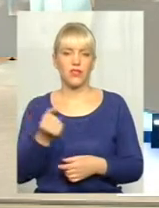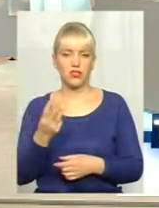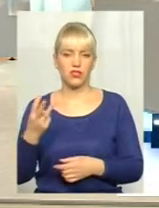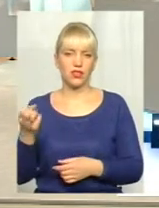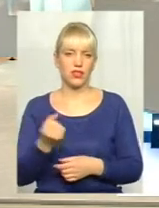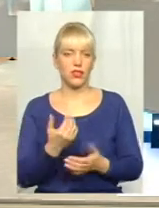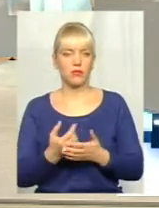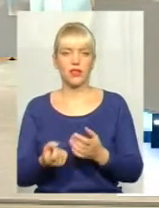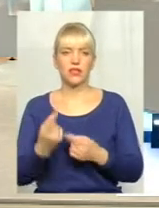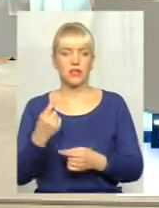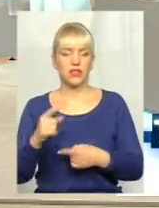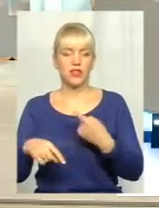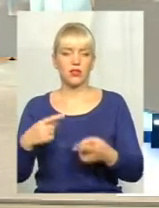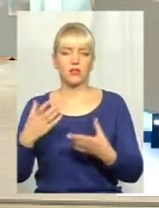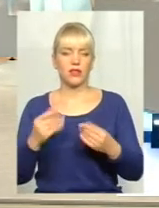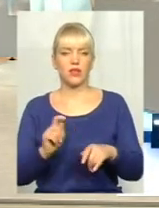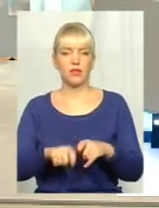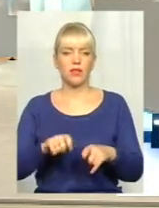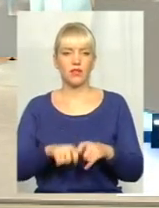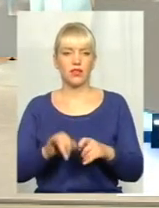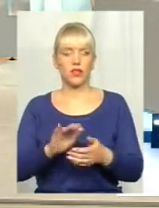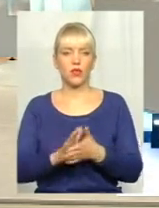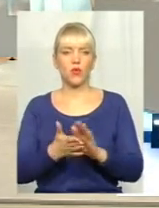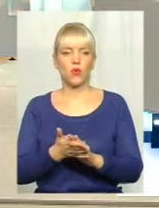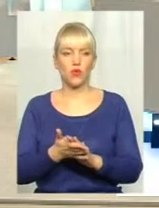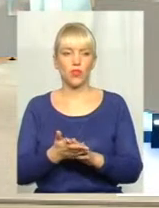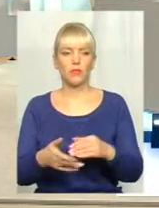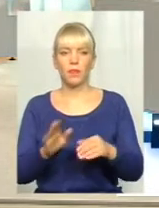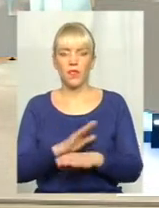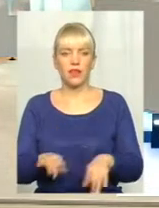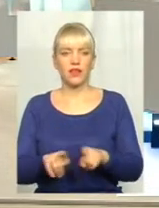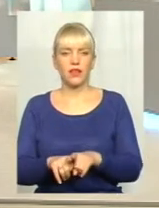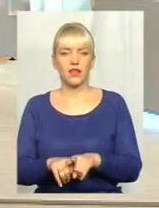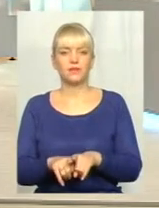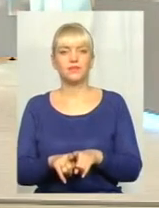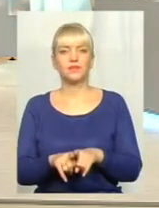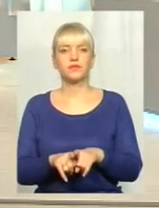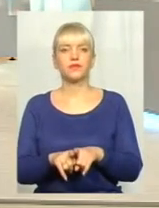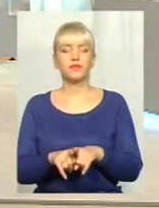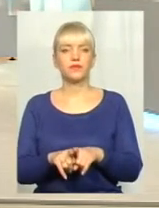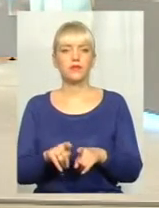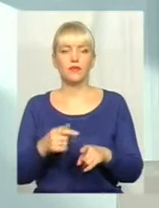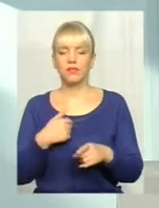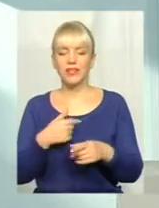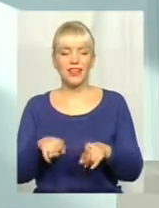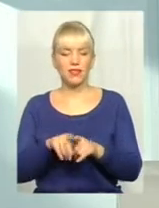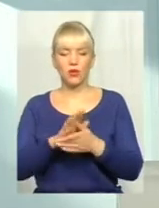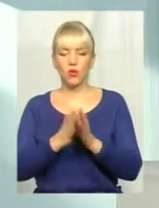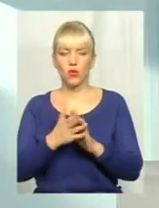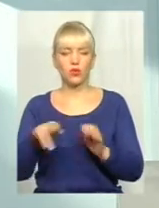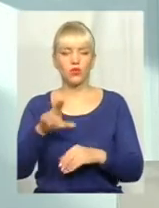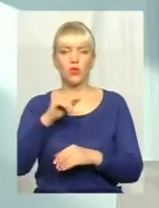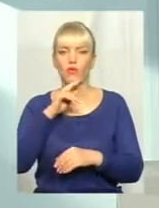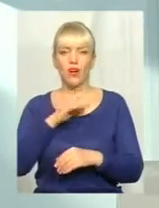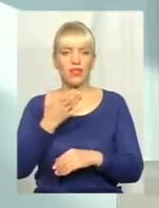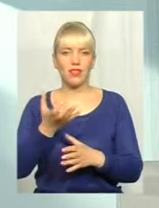буквально на наступний день перевірки, і угоди, скажімо так, ми такі угоди до уваги не беремо. Це навіть